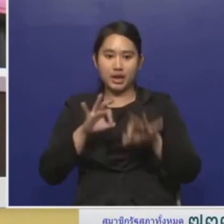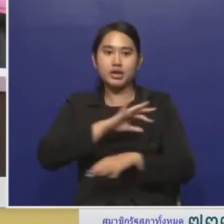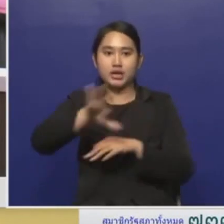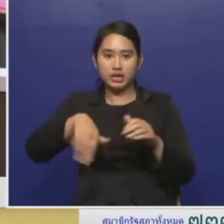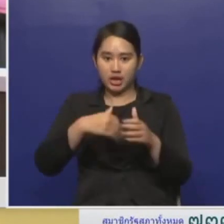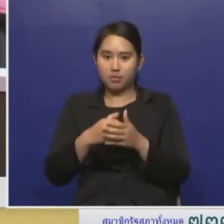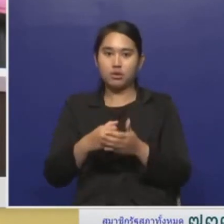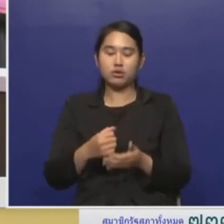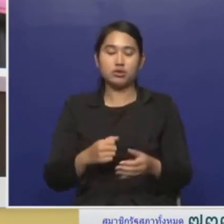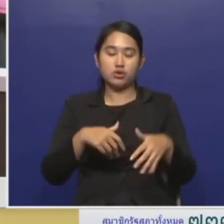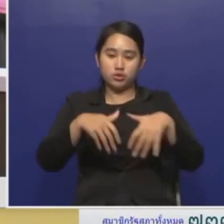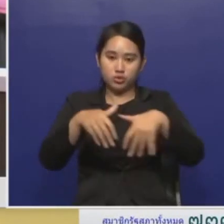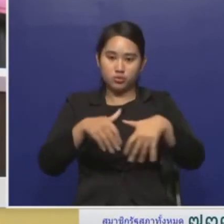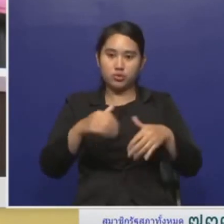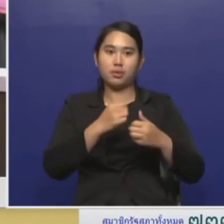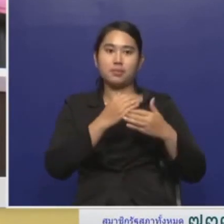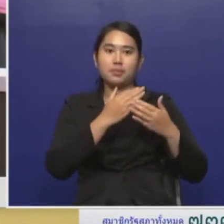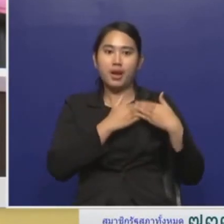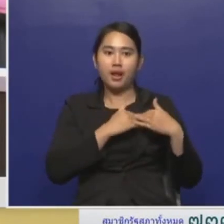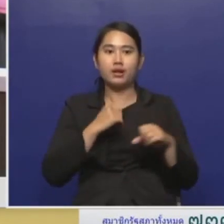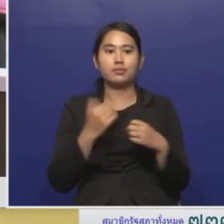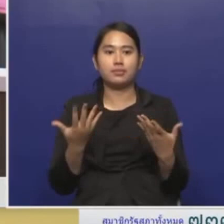stringsผมถามท libraries